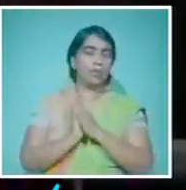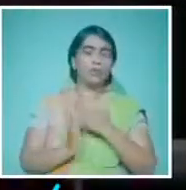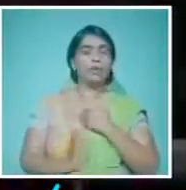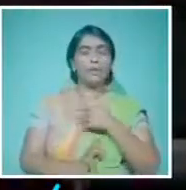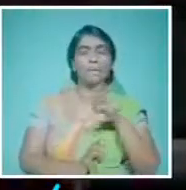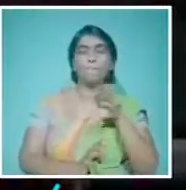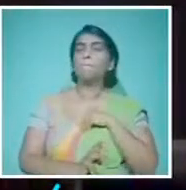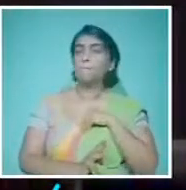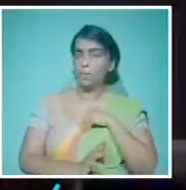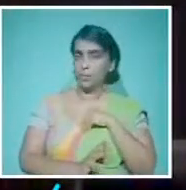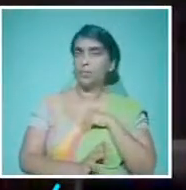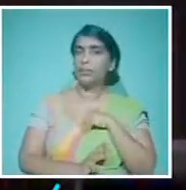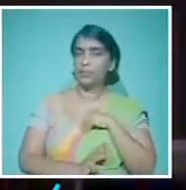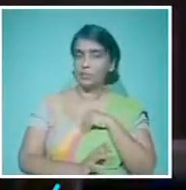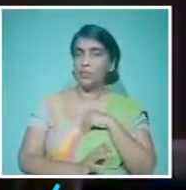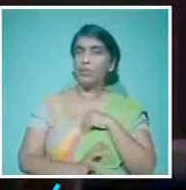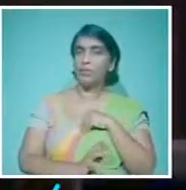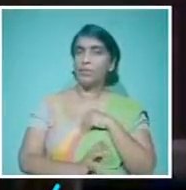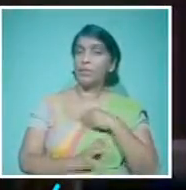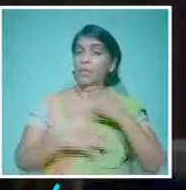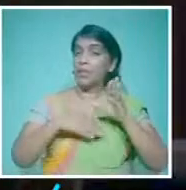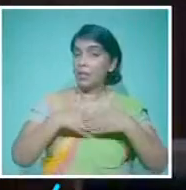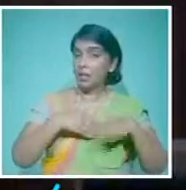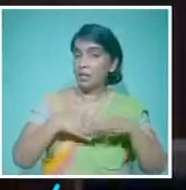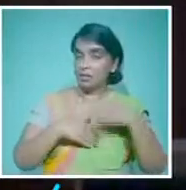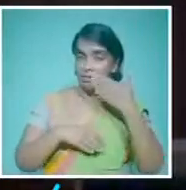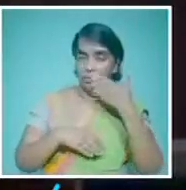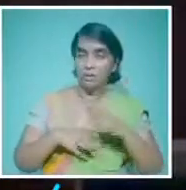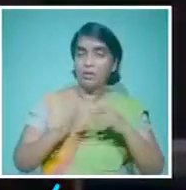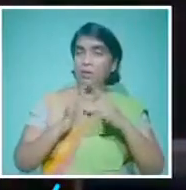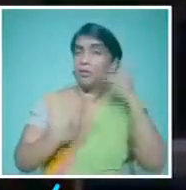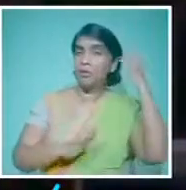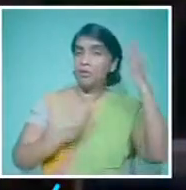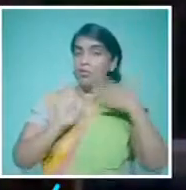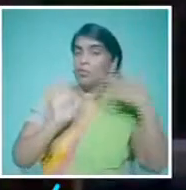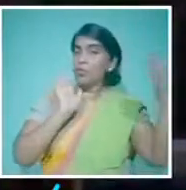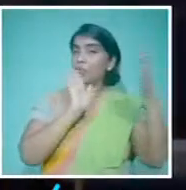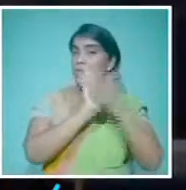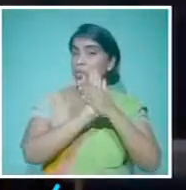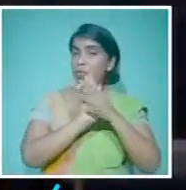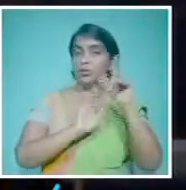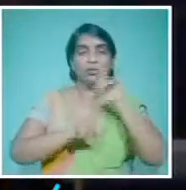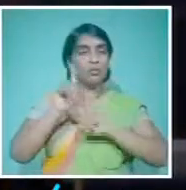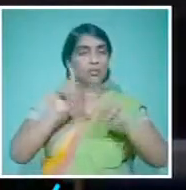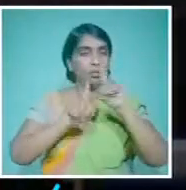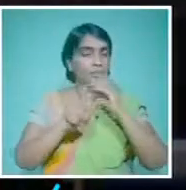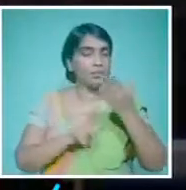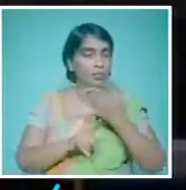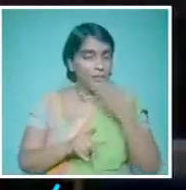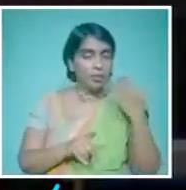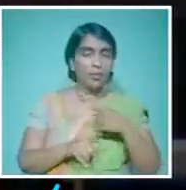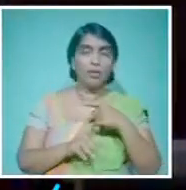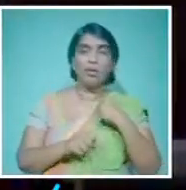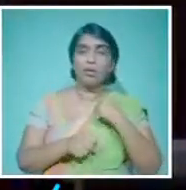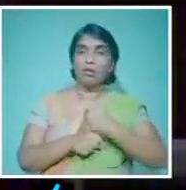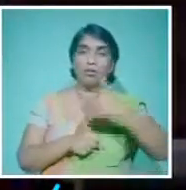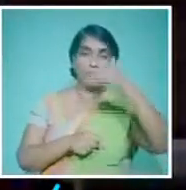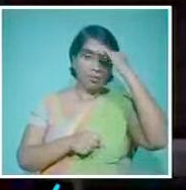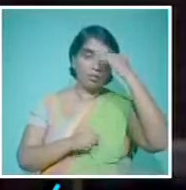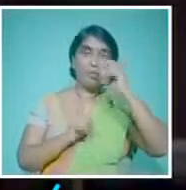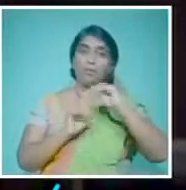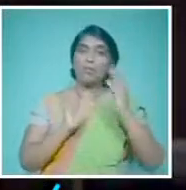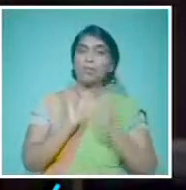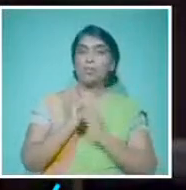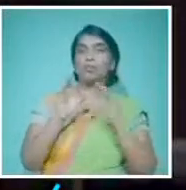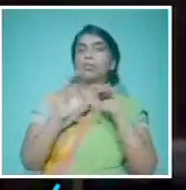එකඟයි. අධ්‍යක්ෂීම් තියෙන ජාත්‍යන්තරයත් එක්ක කතා කරන්න පුළුවන් මේ රාජ්‍ය නායක අගමැතිවරයා